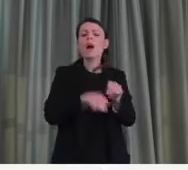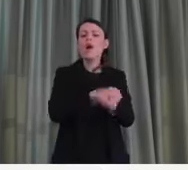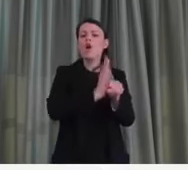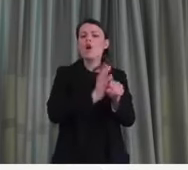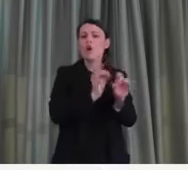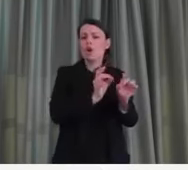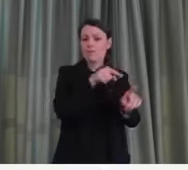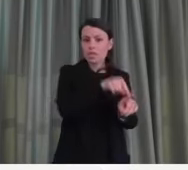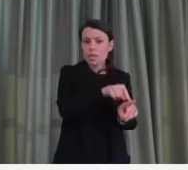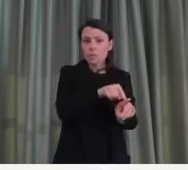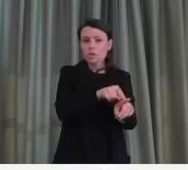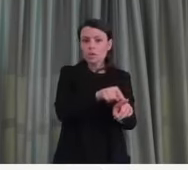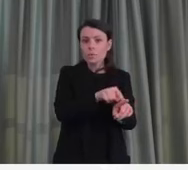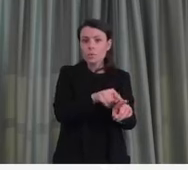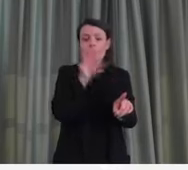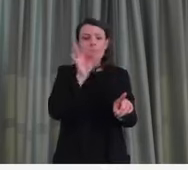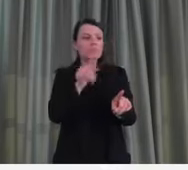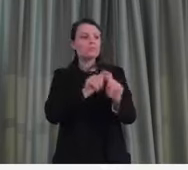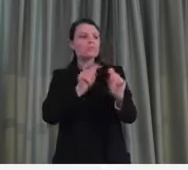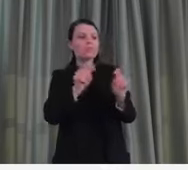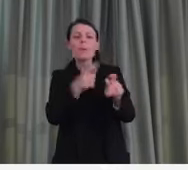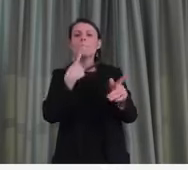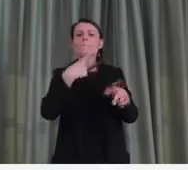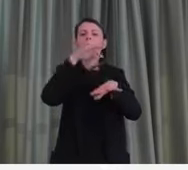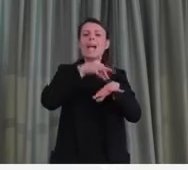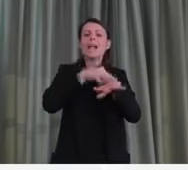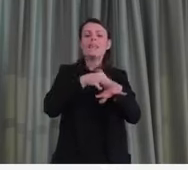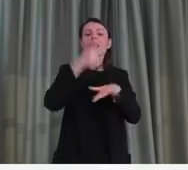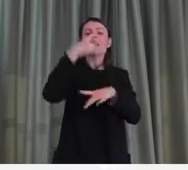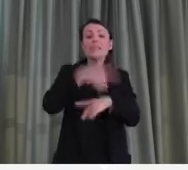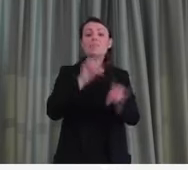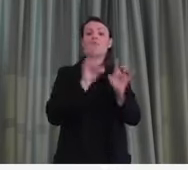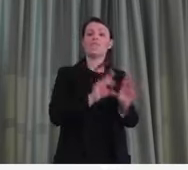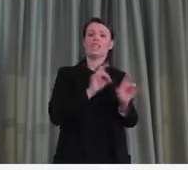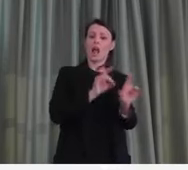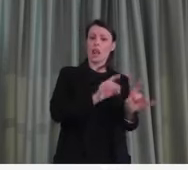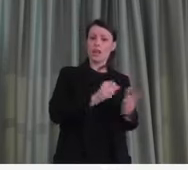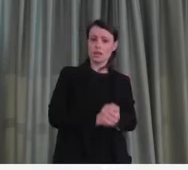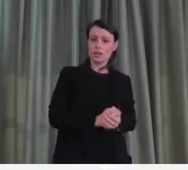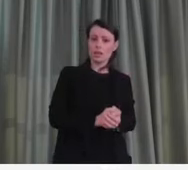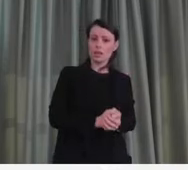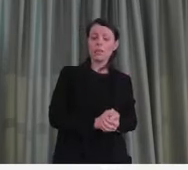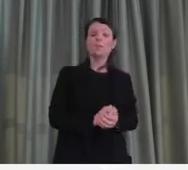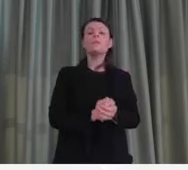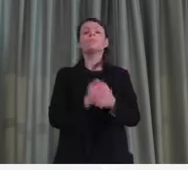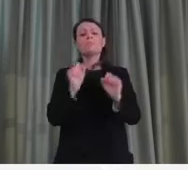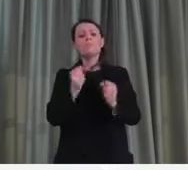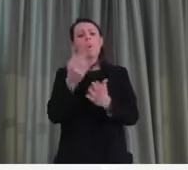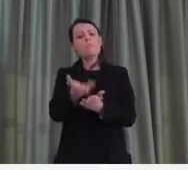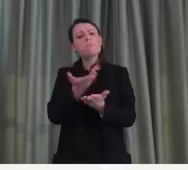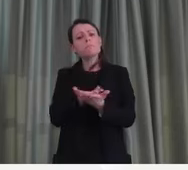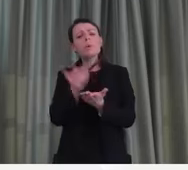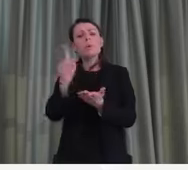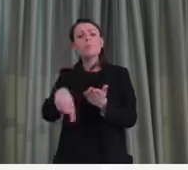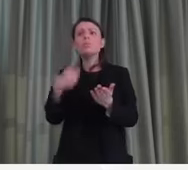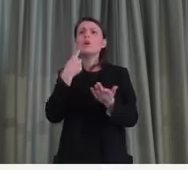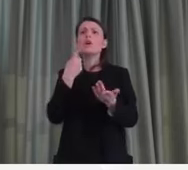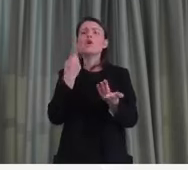malattie di origine virale e potrete presentare anche sistemi di controllo di check